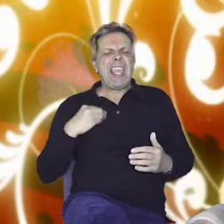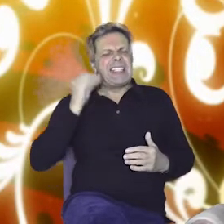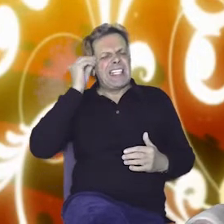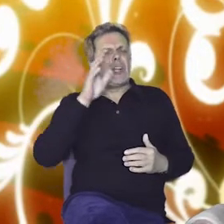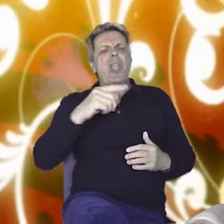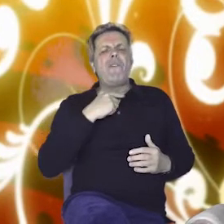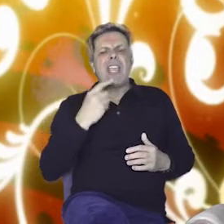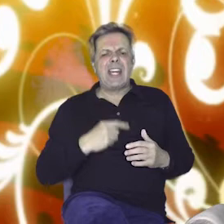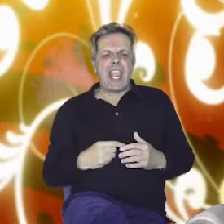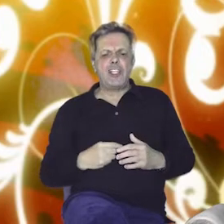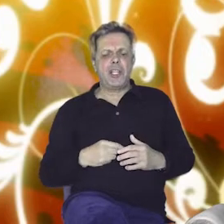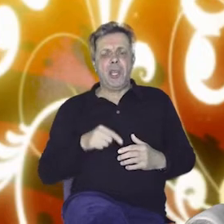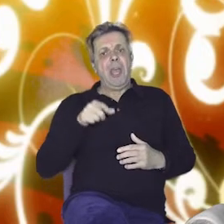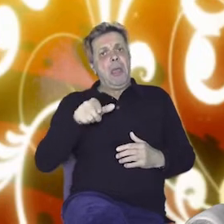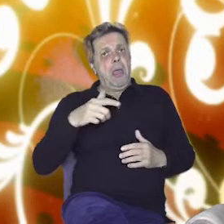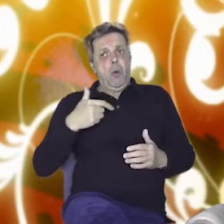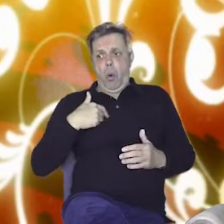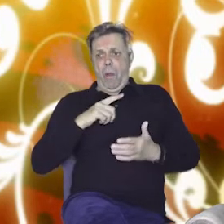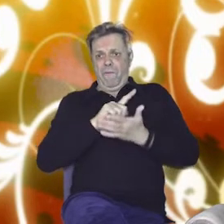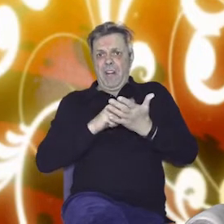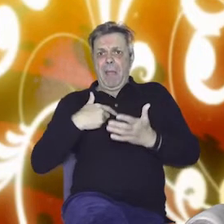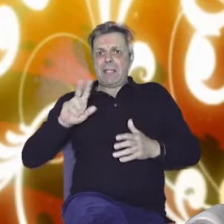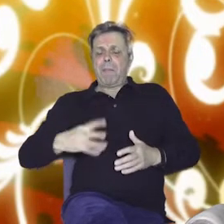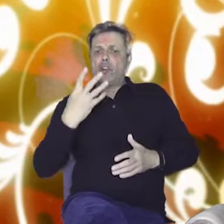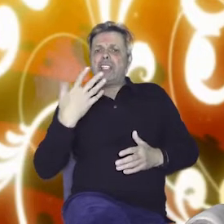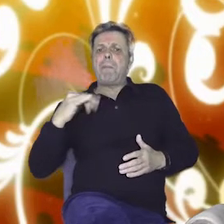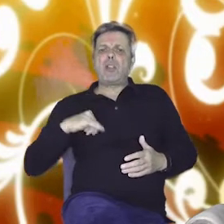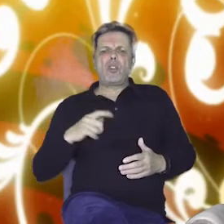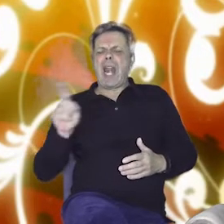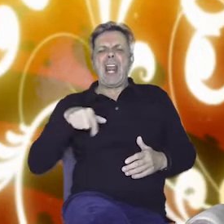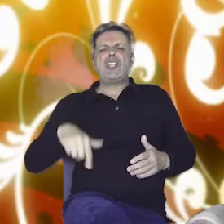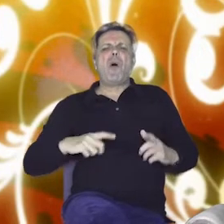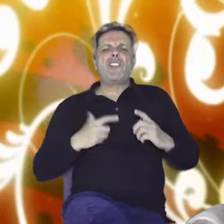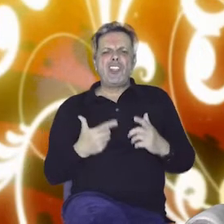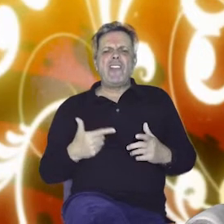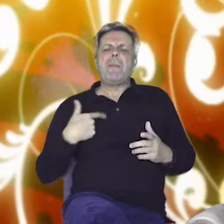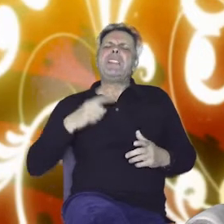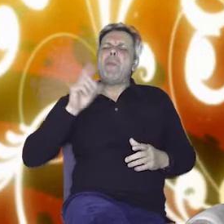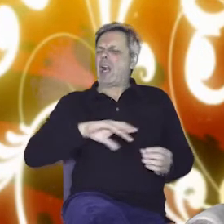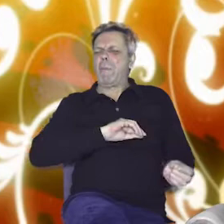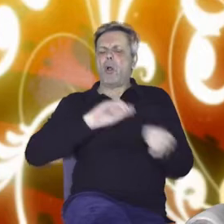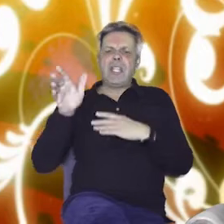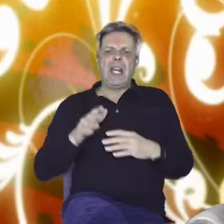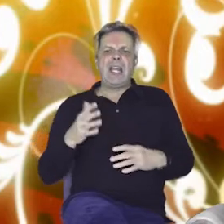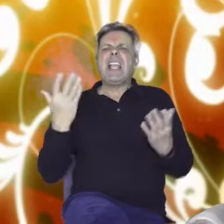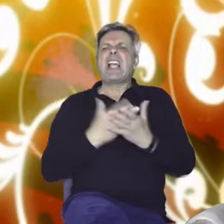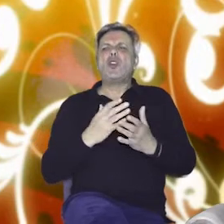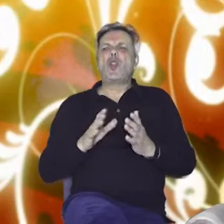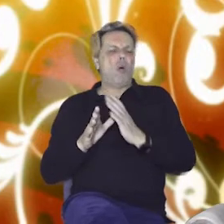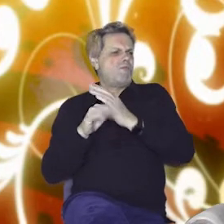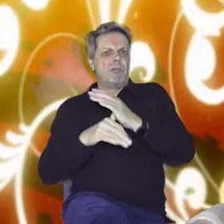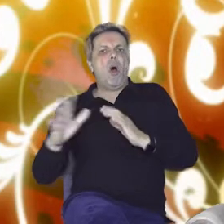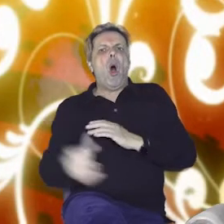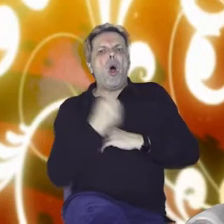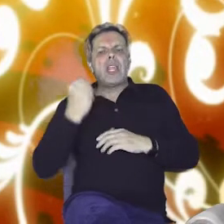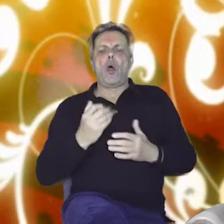riječi, valjda sam imao 4-5 godina. Nećemo ovdje živjeti, što prije ćemo se oceliti, jer oteto je